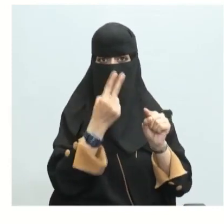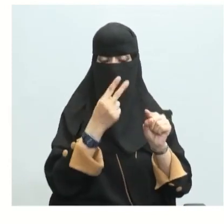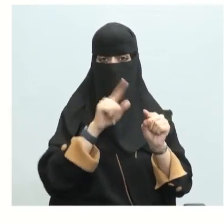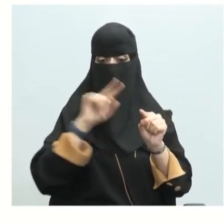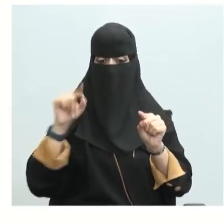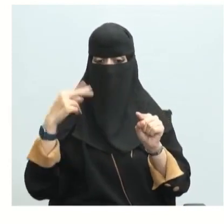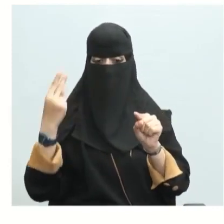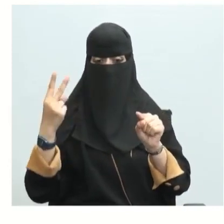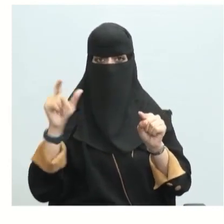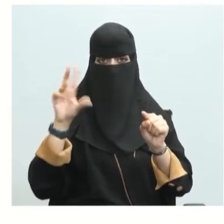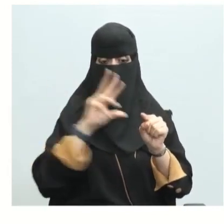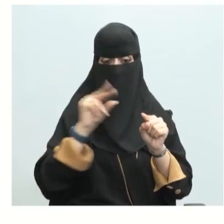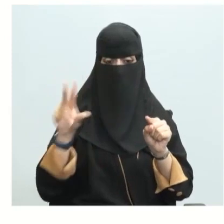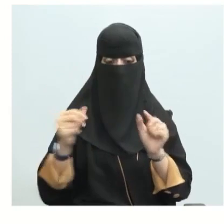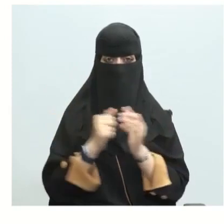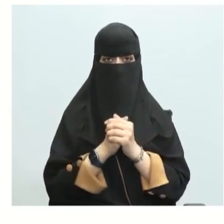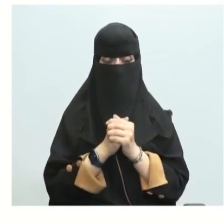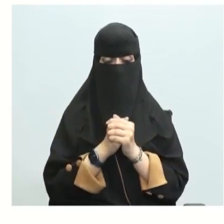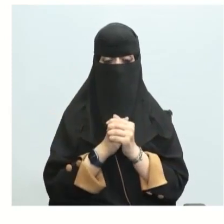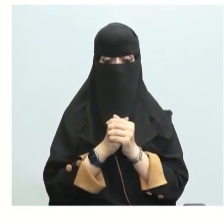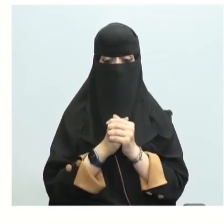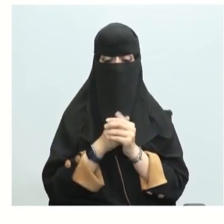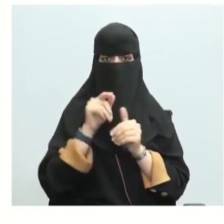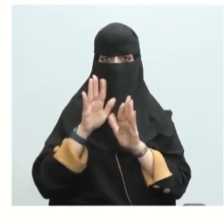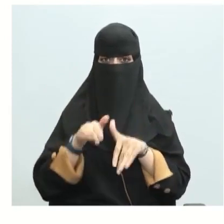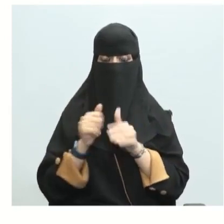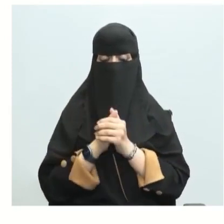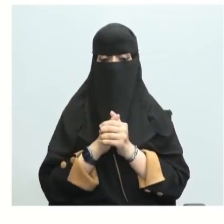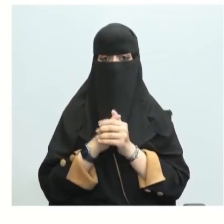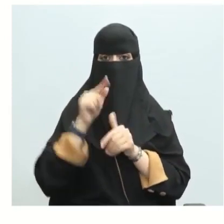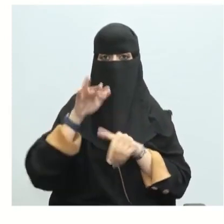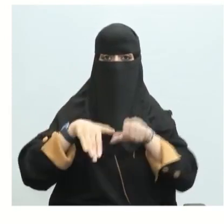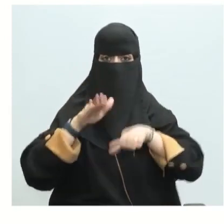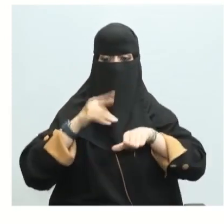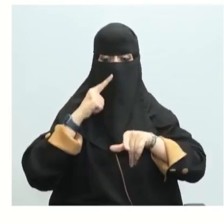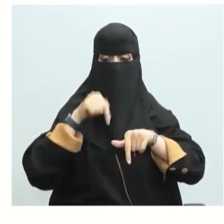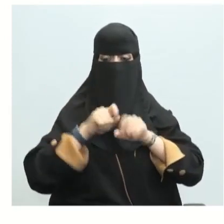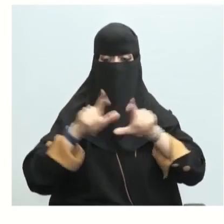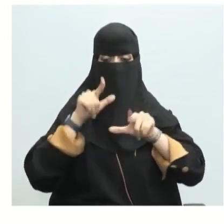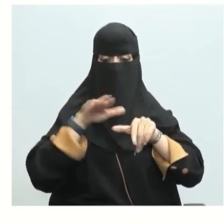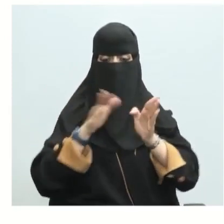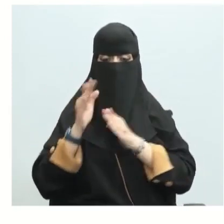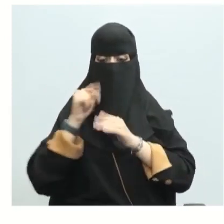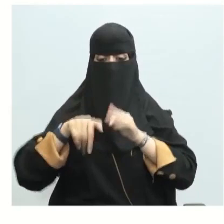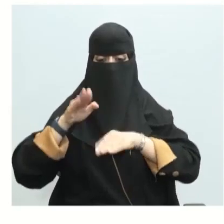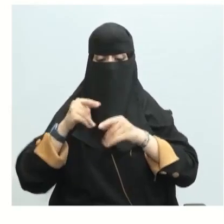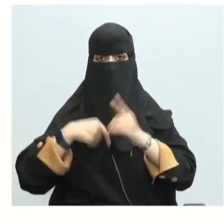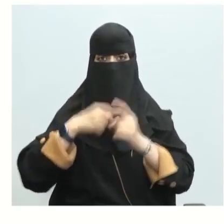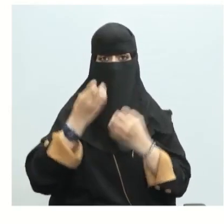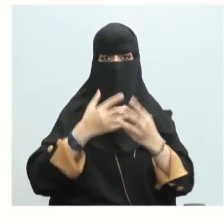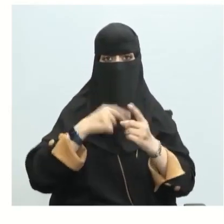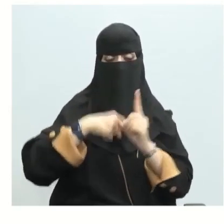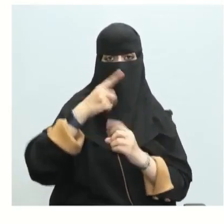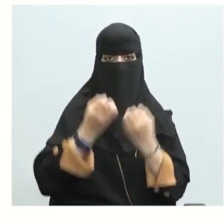ثاني اكسيد الكبريت اذا هكذا تصبح المعادله الكيميائيه الحراريه لاحتراق الكبريت